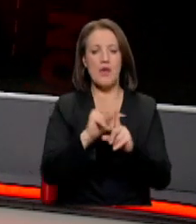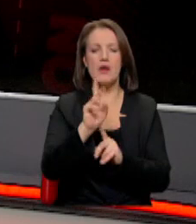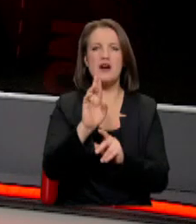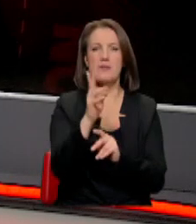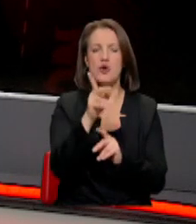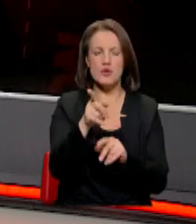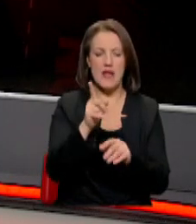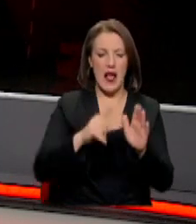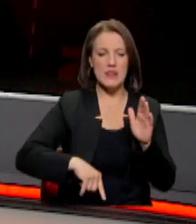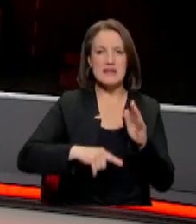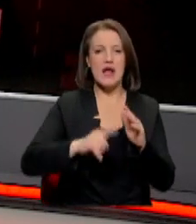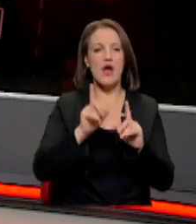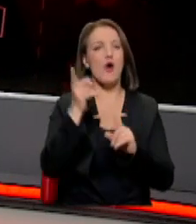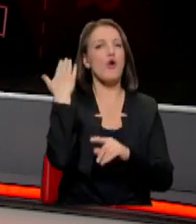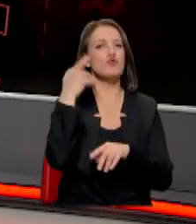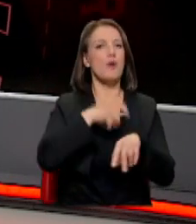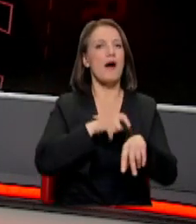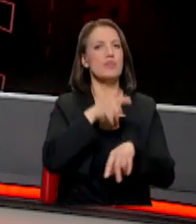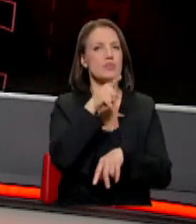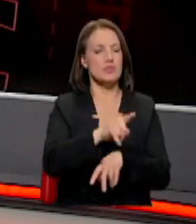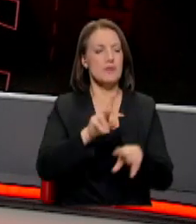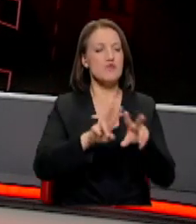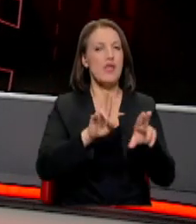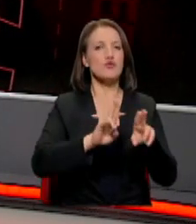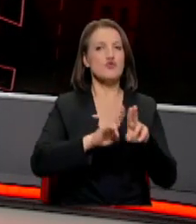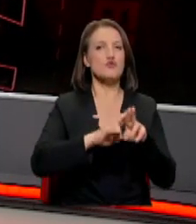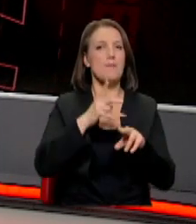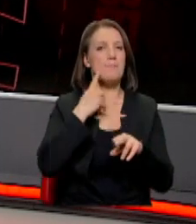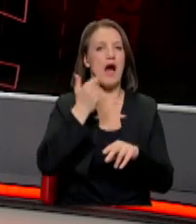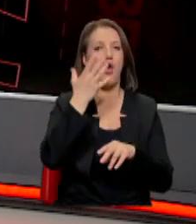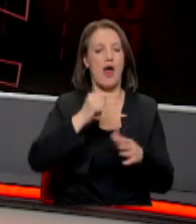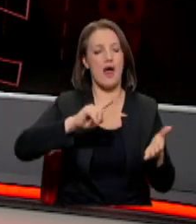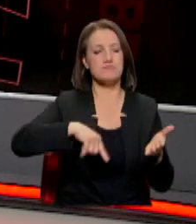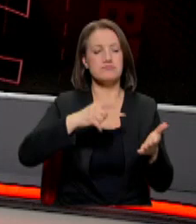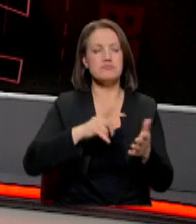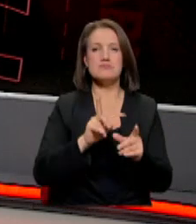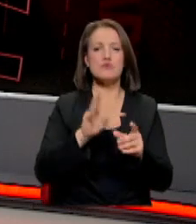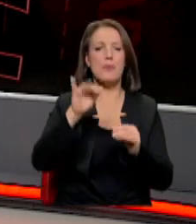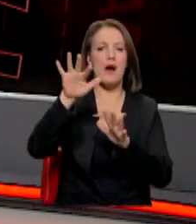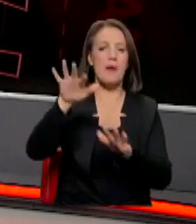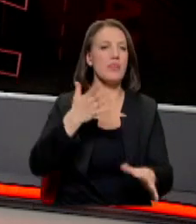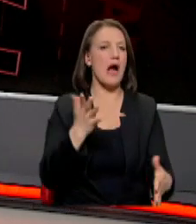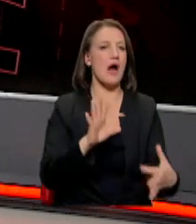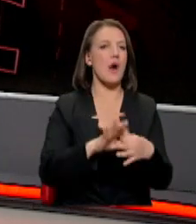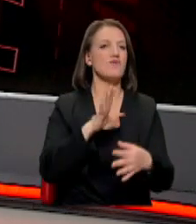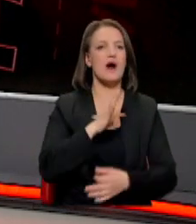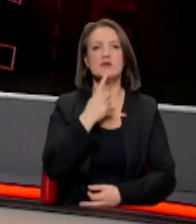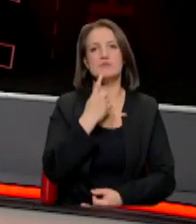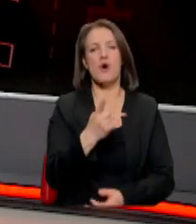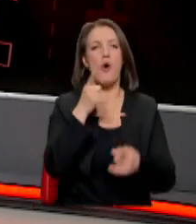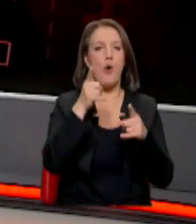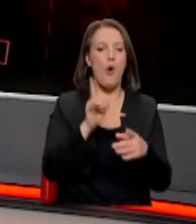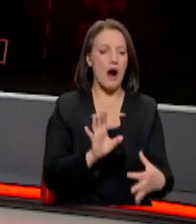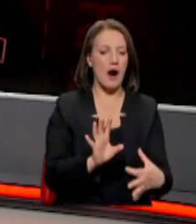dönemin Çevre Bakanı olarak imzası olan kurum, ÇED raporuyla toprak kaymasının ne alakası var demişti. İşte